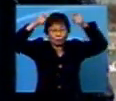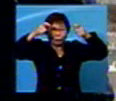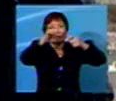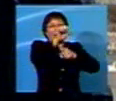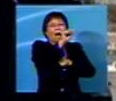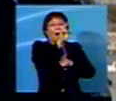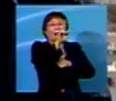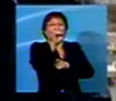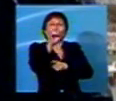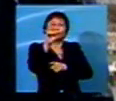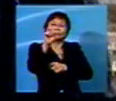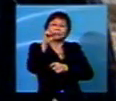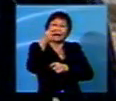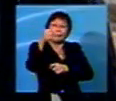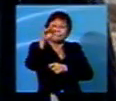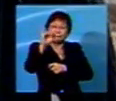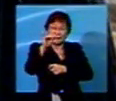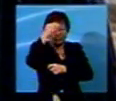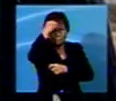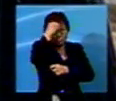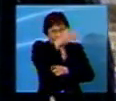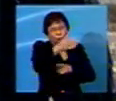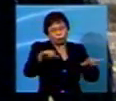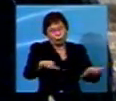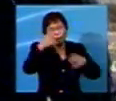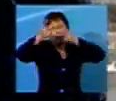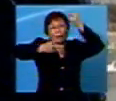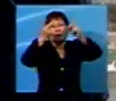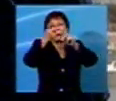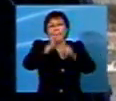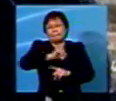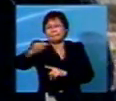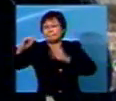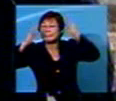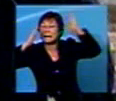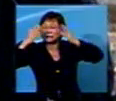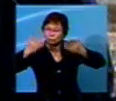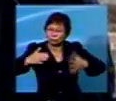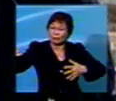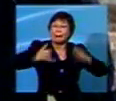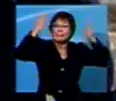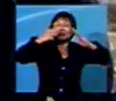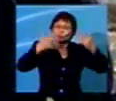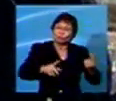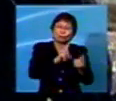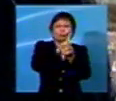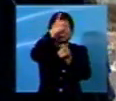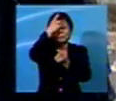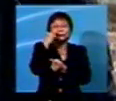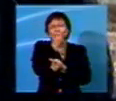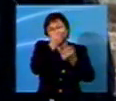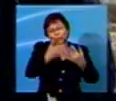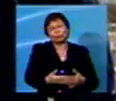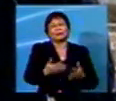jeneral Sheikh Muhammad Zaid al- nahyan telah pun melakukan kunjungan hormat ke Malaysia dan telah pun bertemu dengan Datuk Seri Najib sendiri dan saya pasti